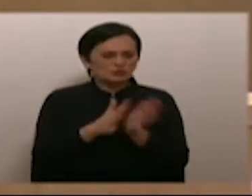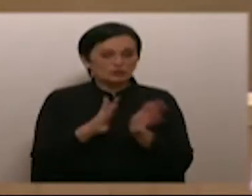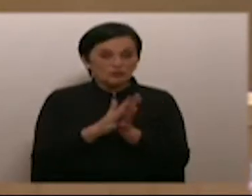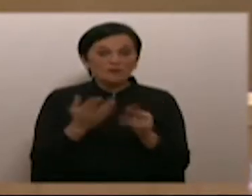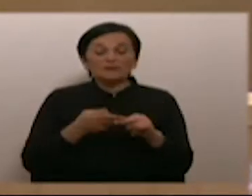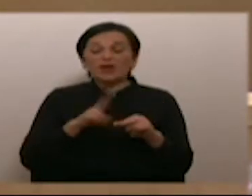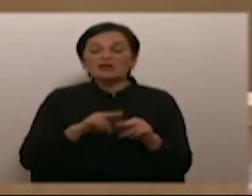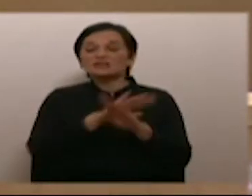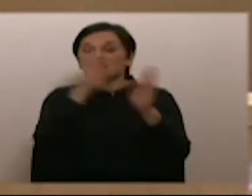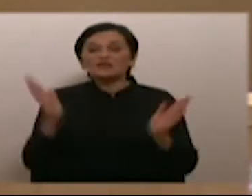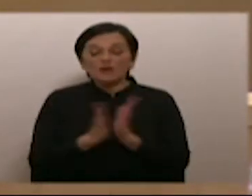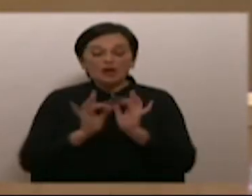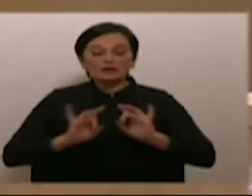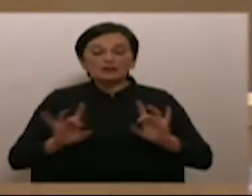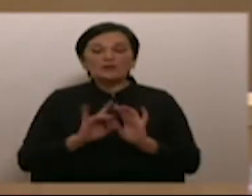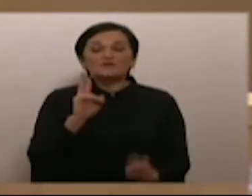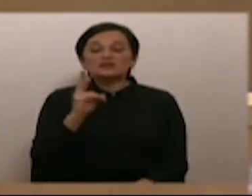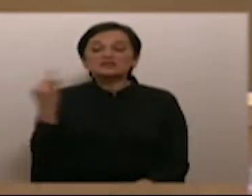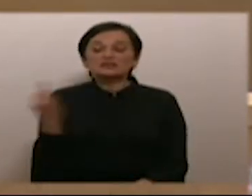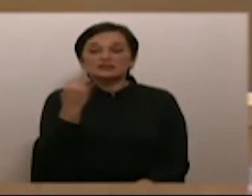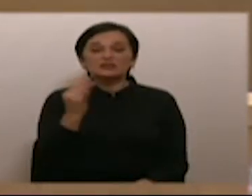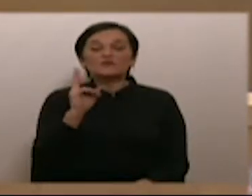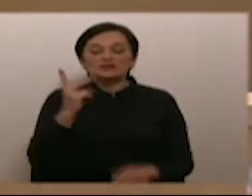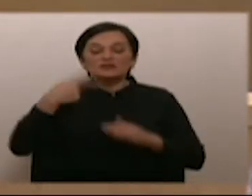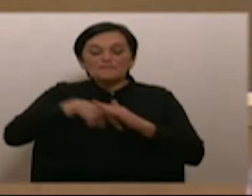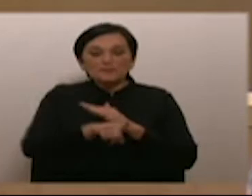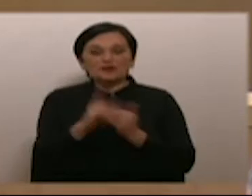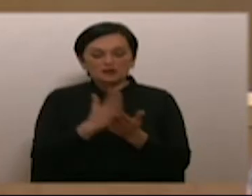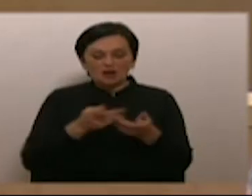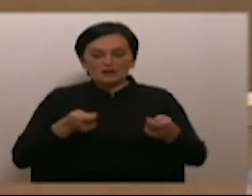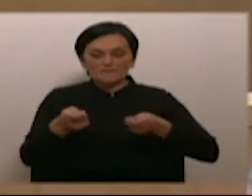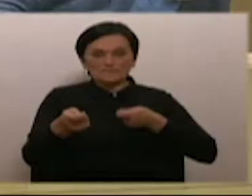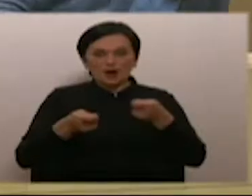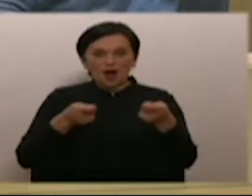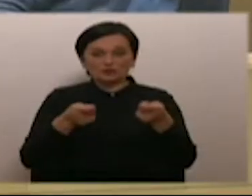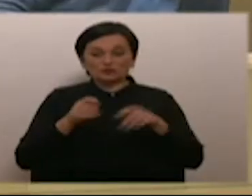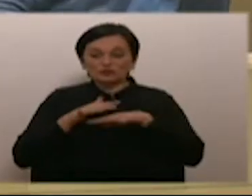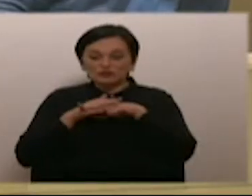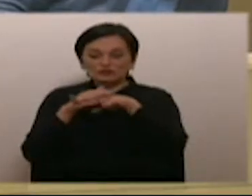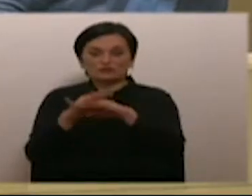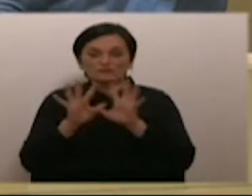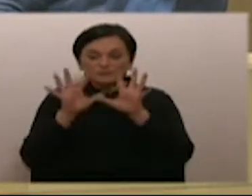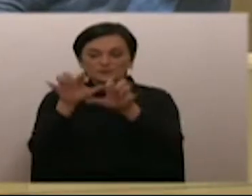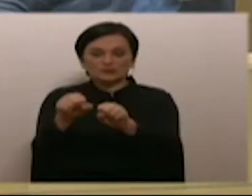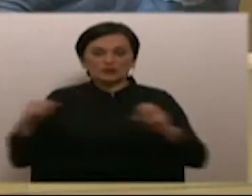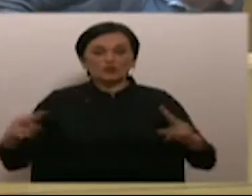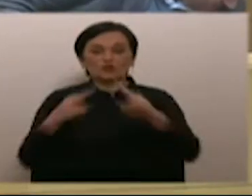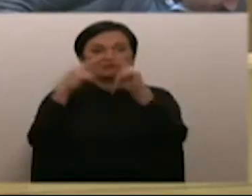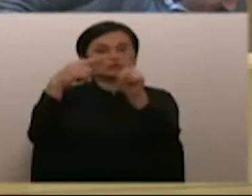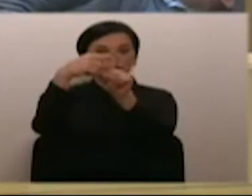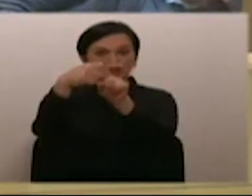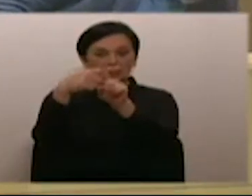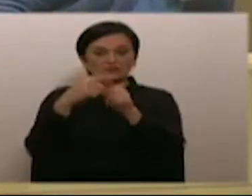ყველაფერი მეტყველებს იმაზე, თუ ვის ინტერესებშია და ვის მიერ არის მართული შეტევა და შტურმი ეკლესიაზე, პატრიარქზე, თუმცა რა